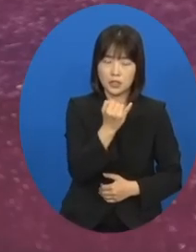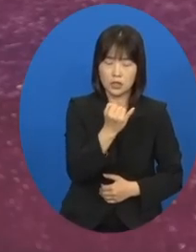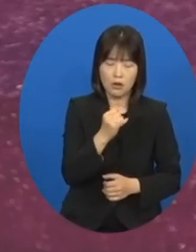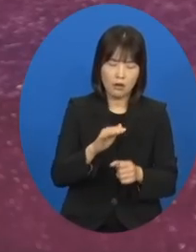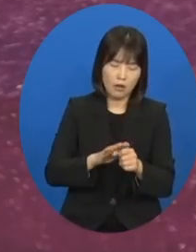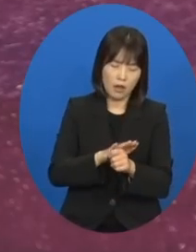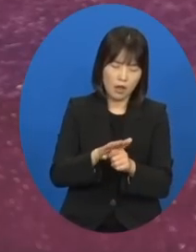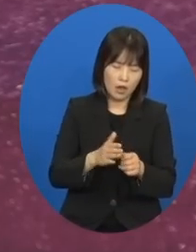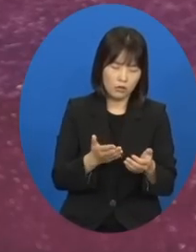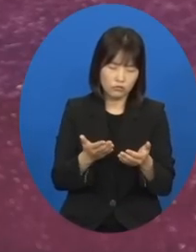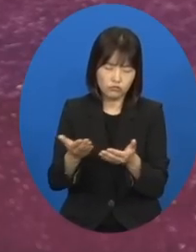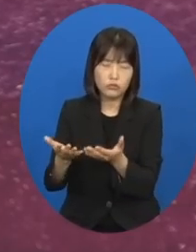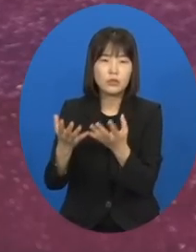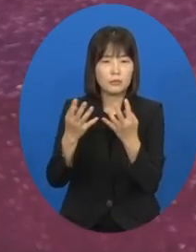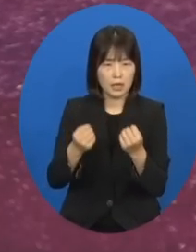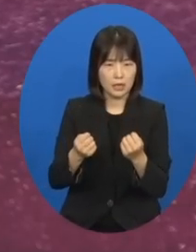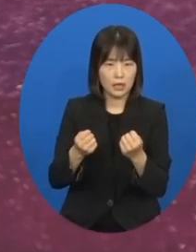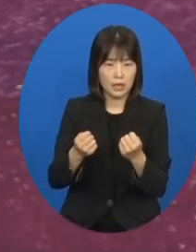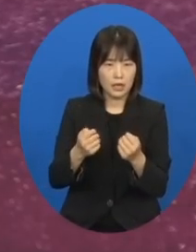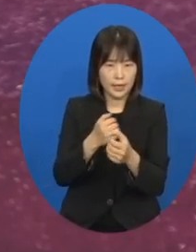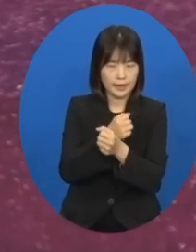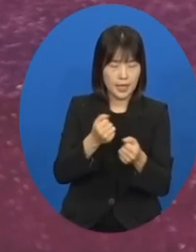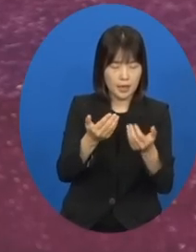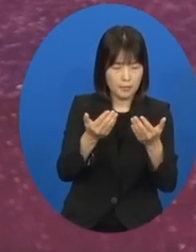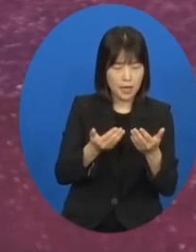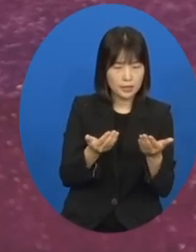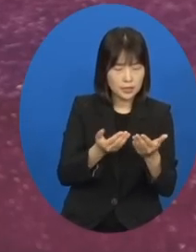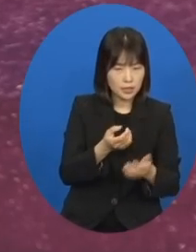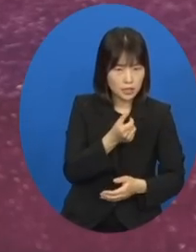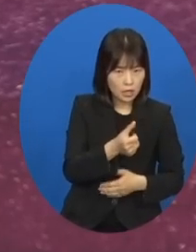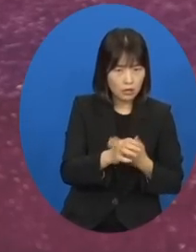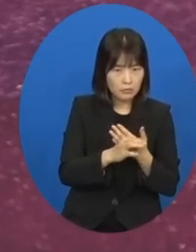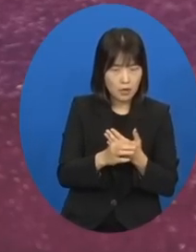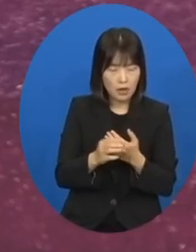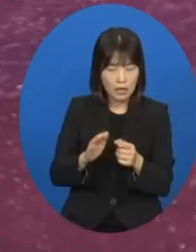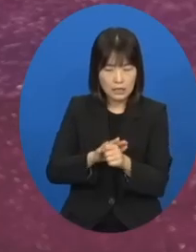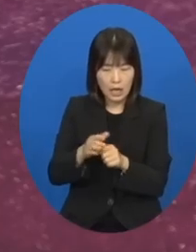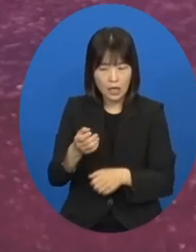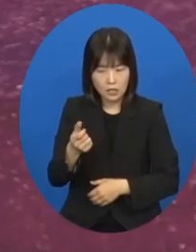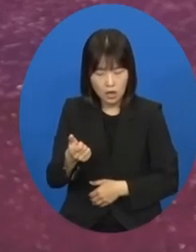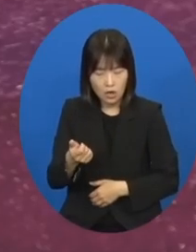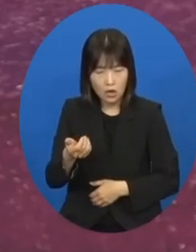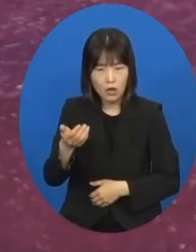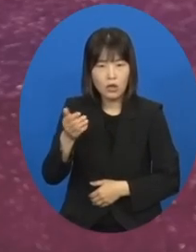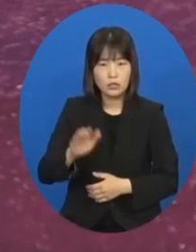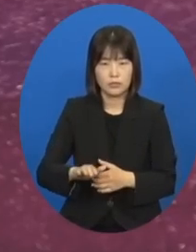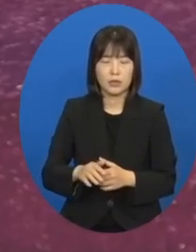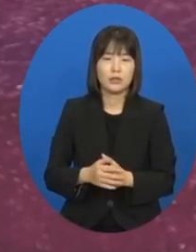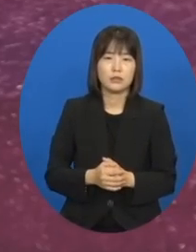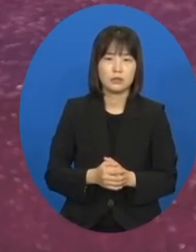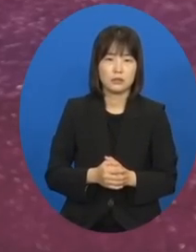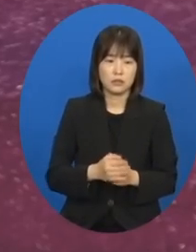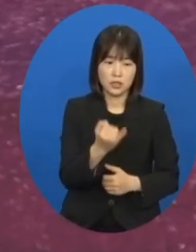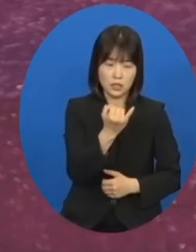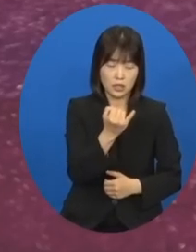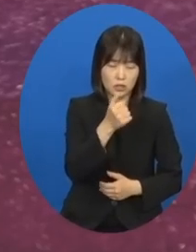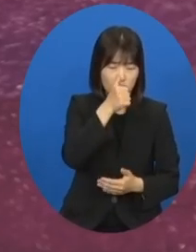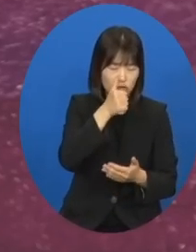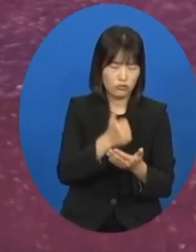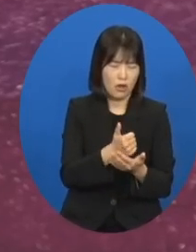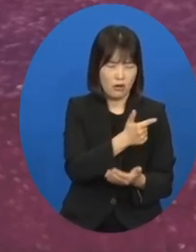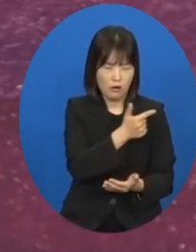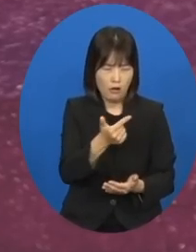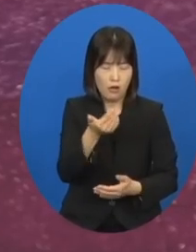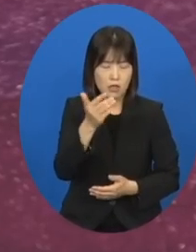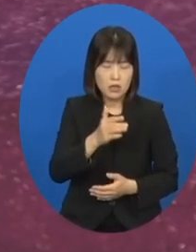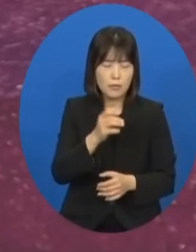많음이라 사함을 받은 일이 적은 자는 적게 사랑하지만 그녀의 죄가 워낙 컸지만 타 용서를 받았기 때문에